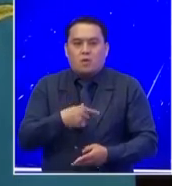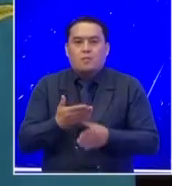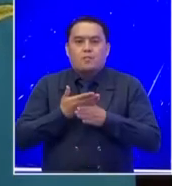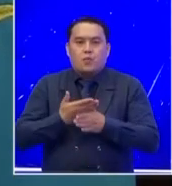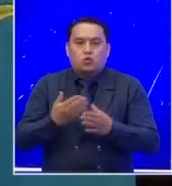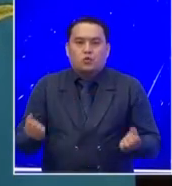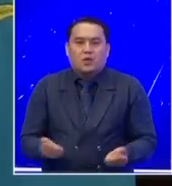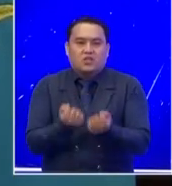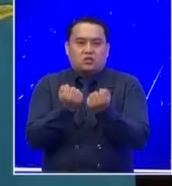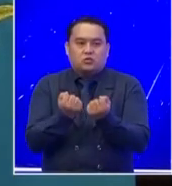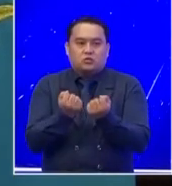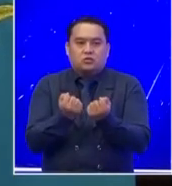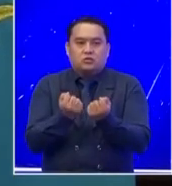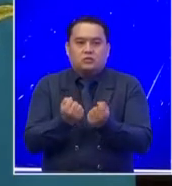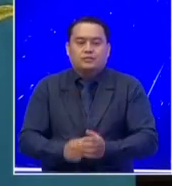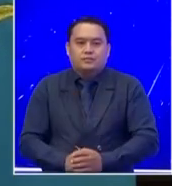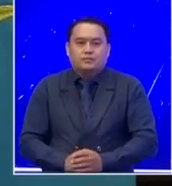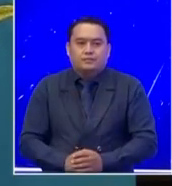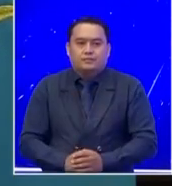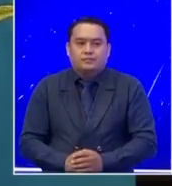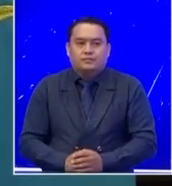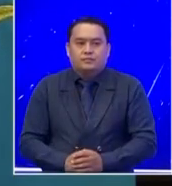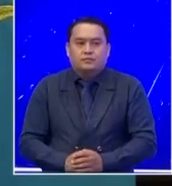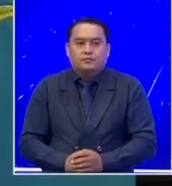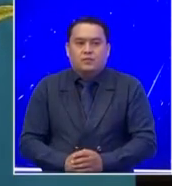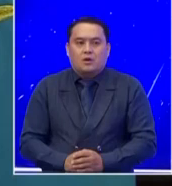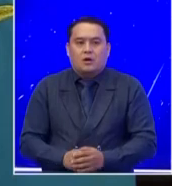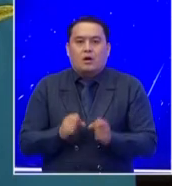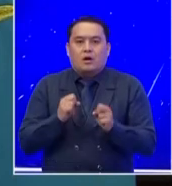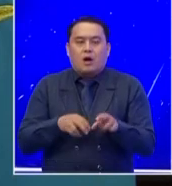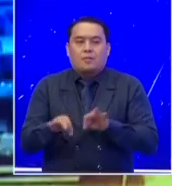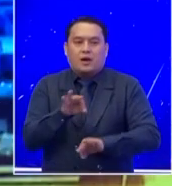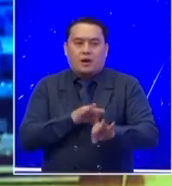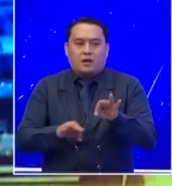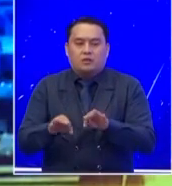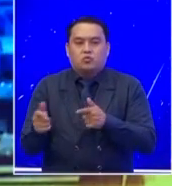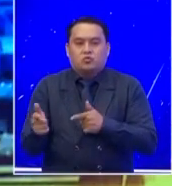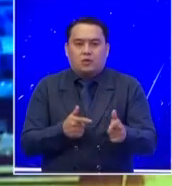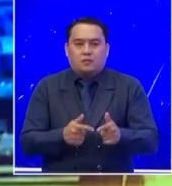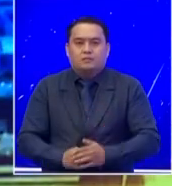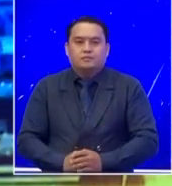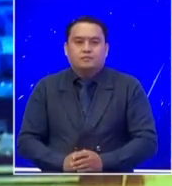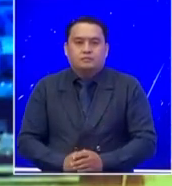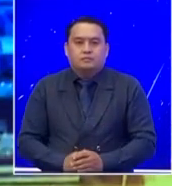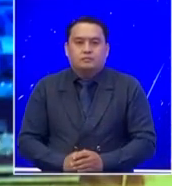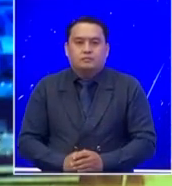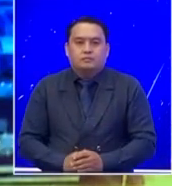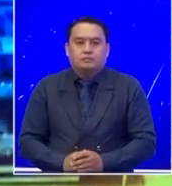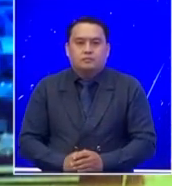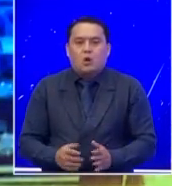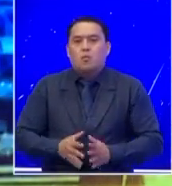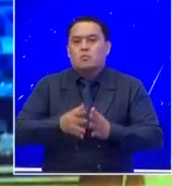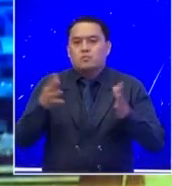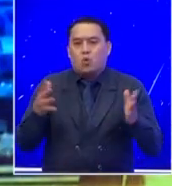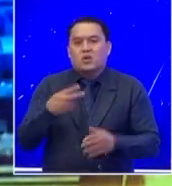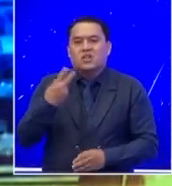им поддержку. Это я чисто как инженер. Легкие деньги. Более